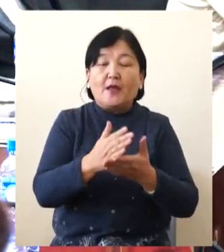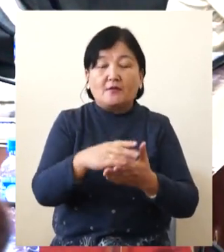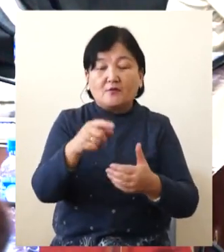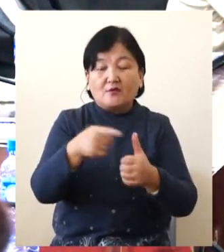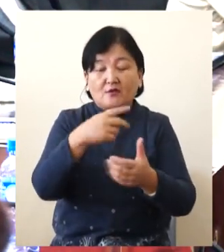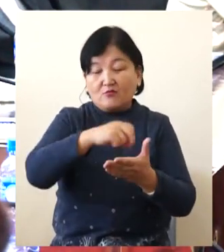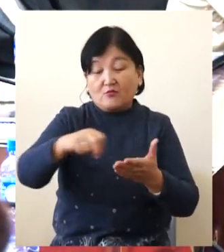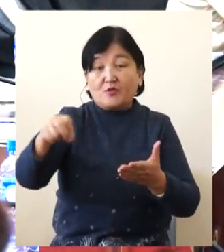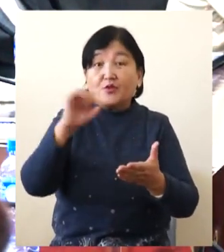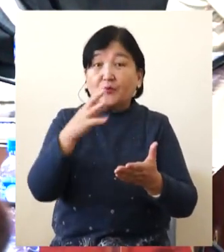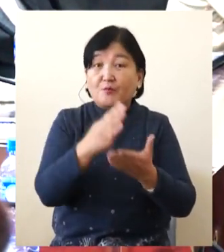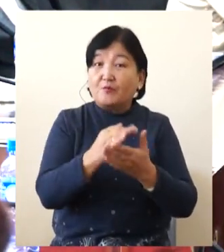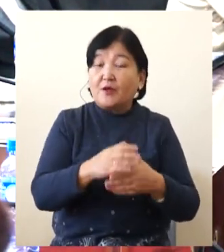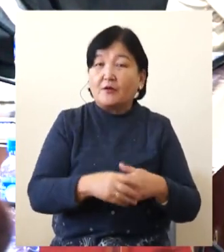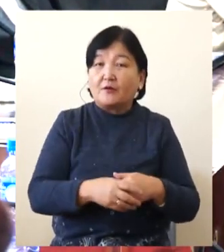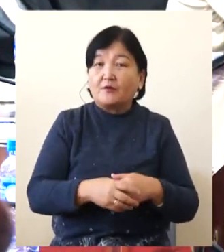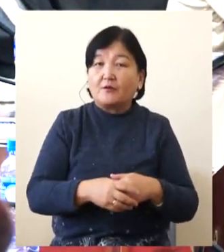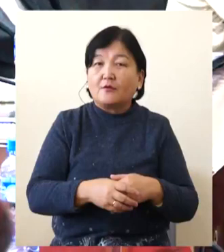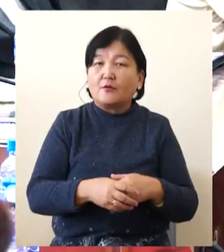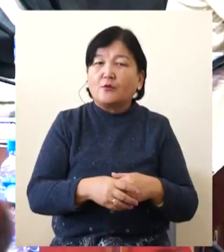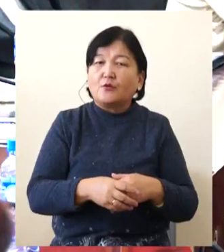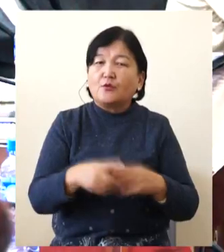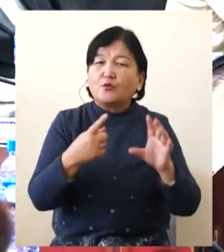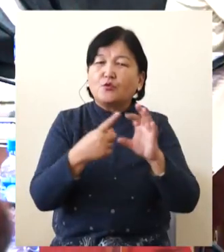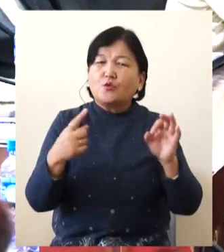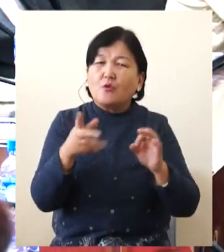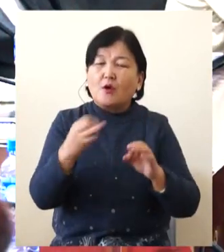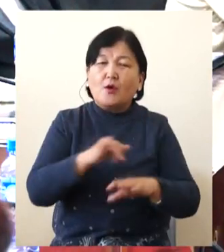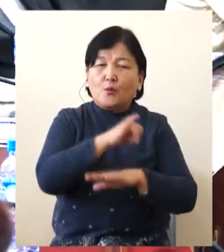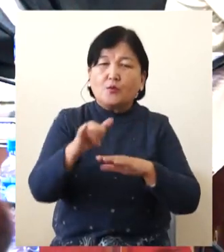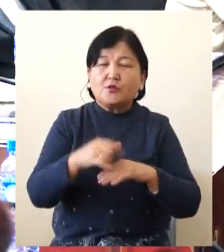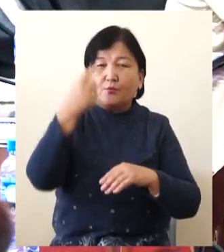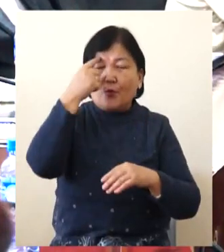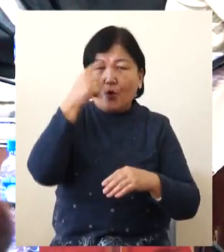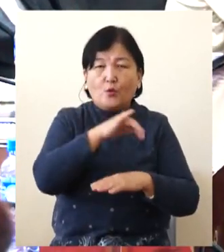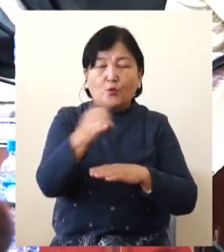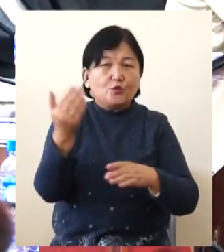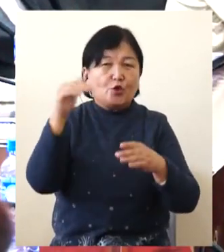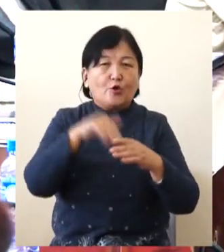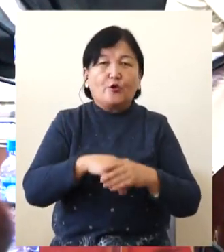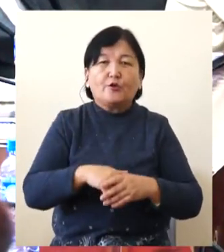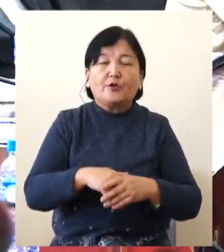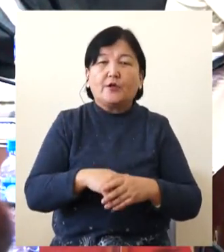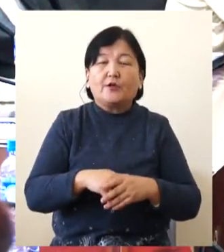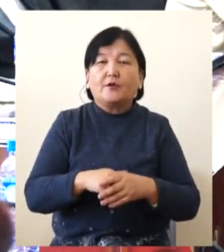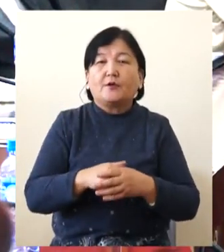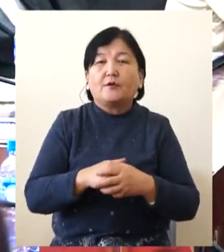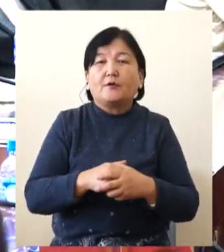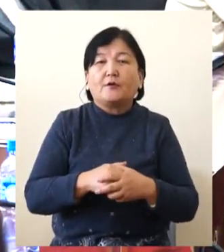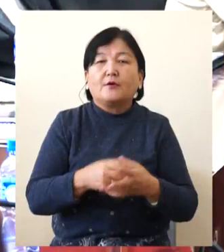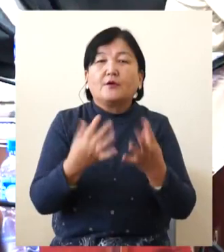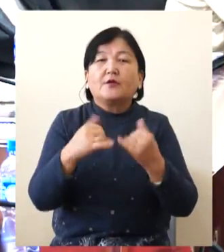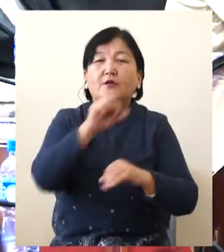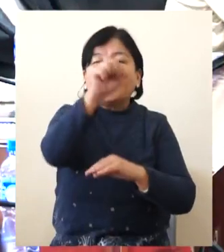юм шиг байлаа. Тэгэхээр том процесс манай хатад орж ирсээр чи манай хатруу нийгмийн дараа юу